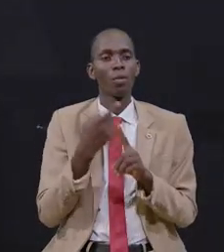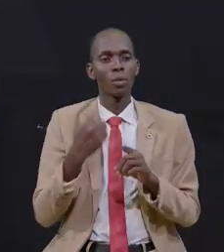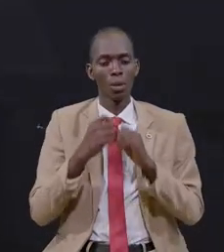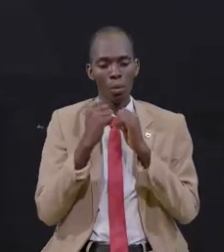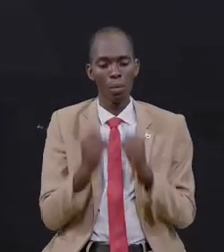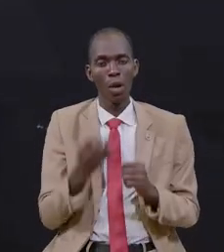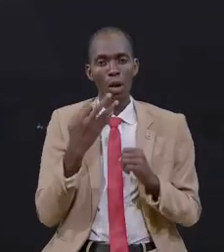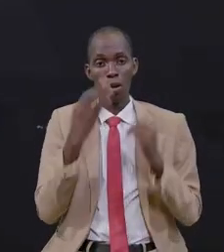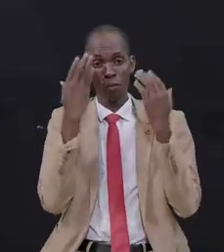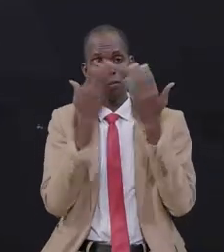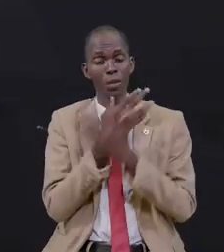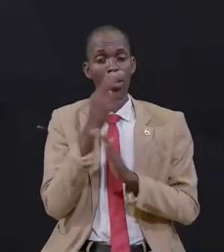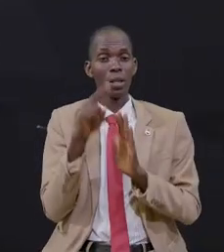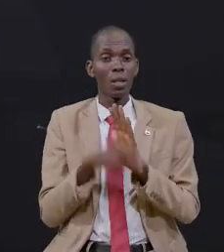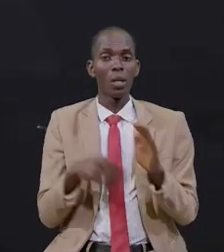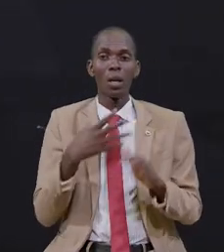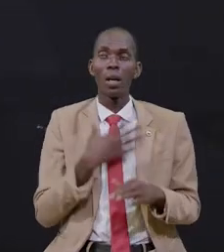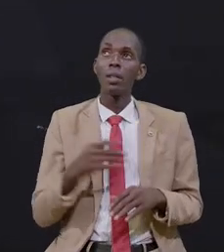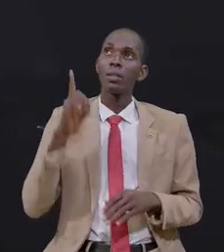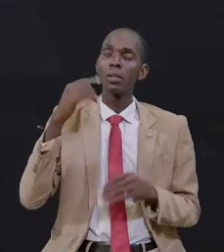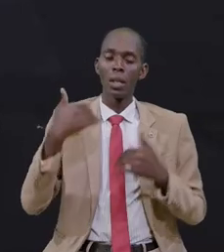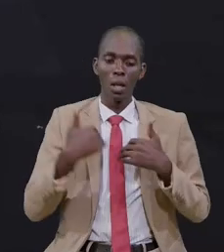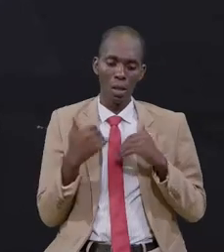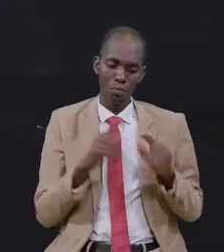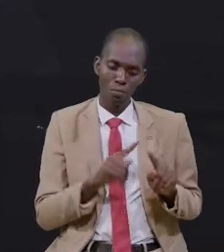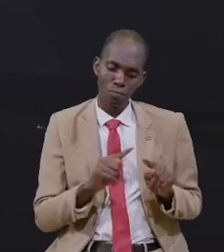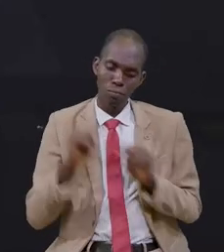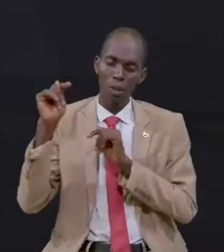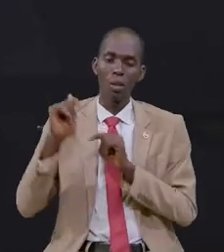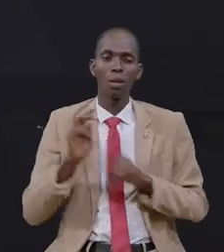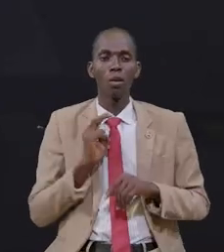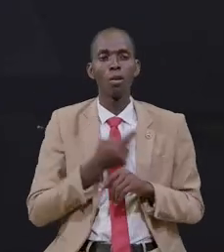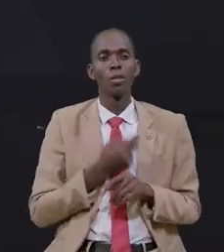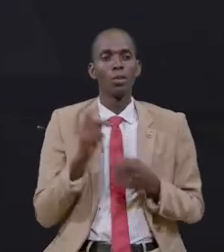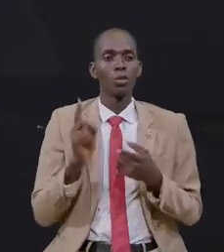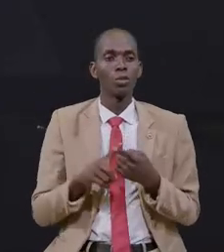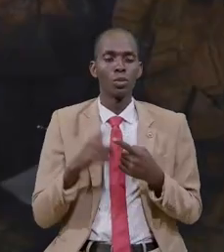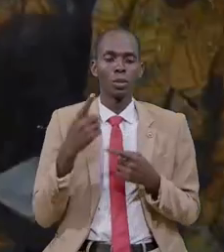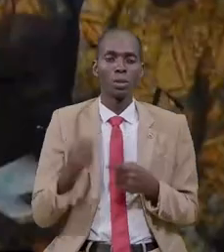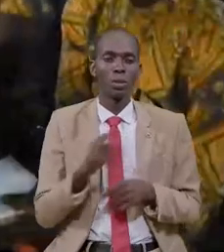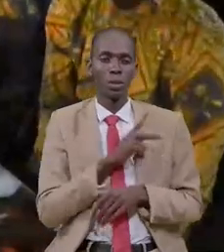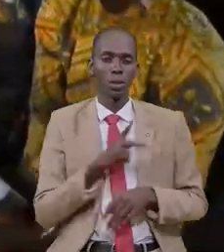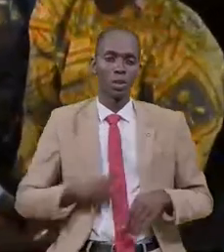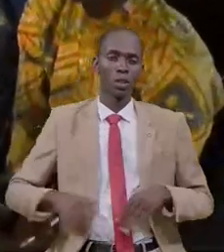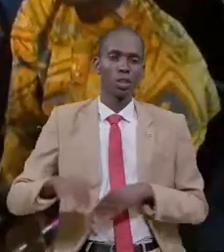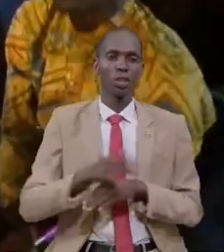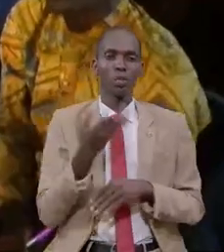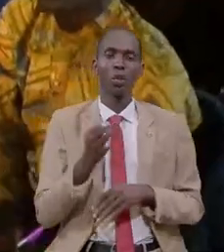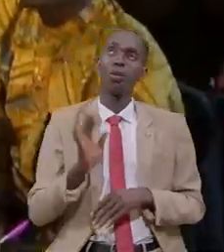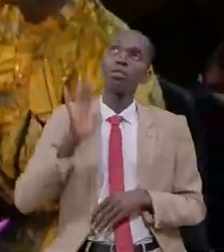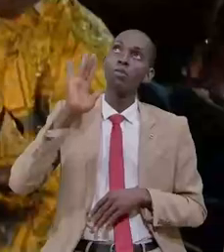ténèbres et nous a transportés dans le royaume du Fils de son